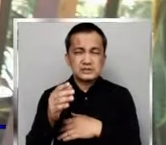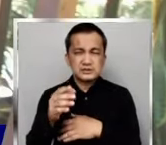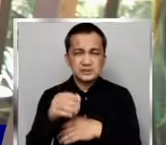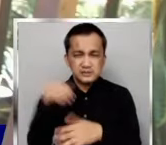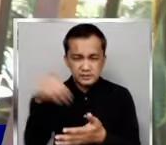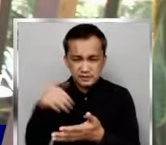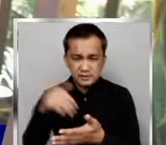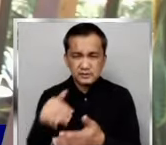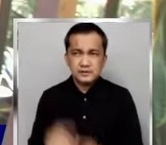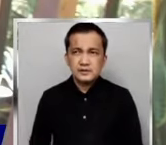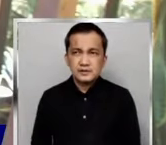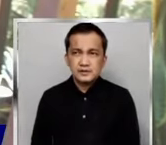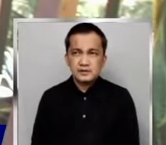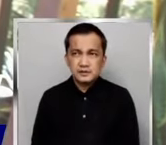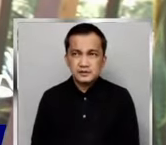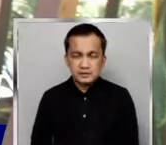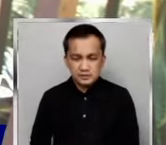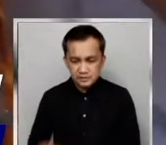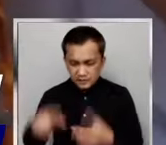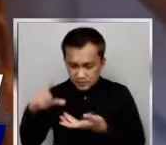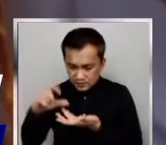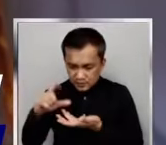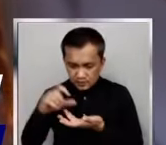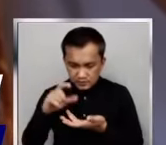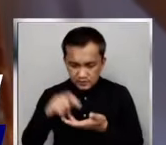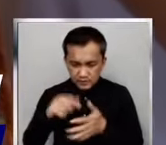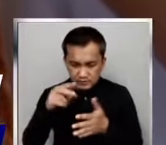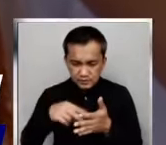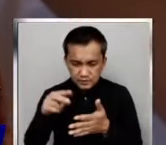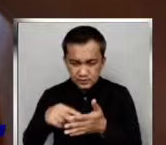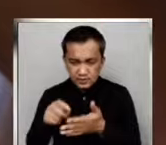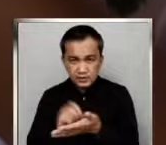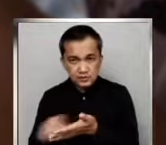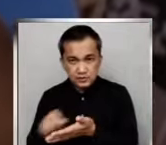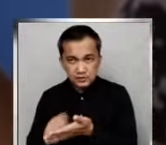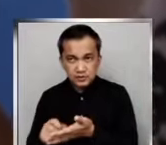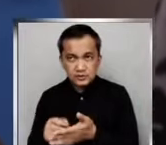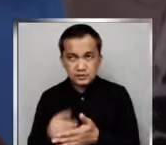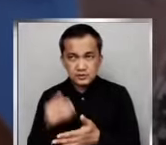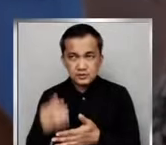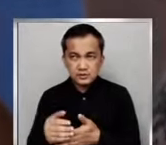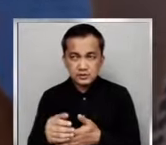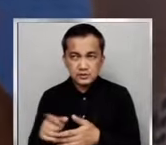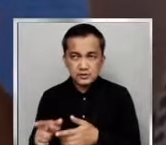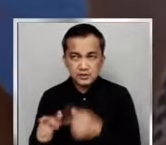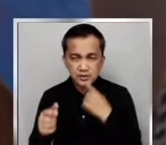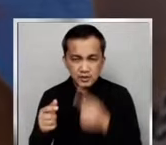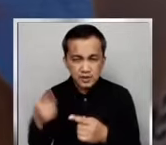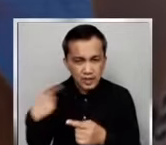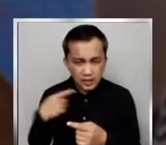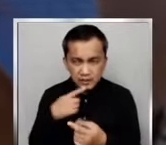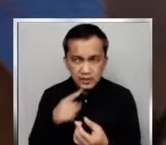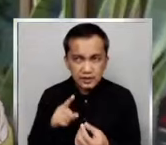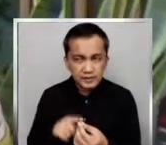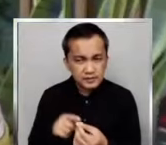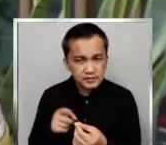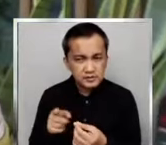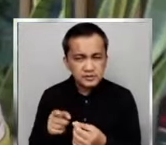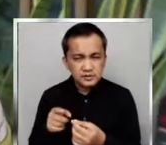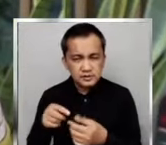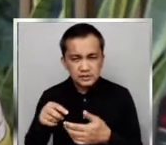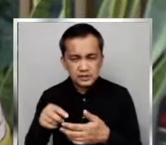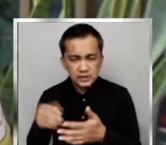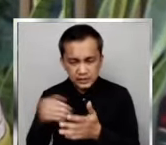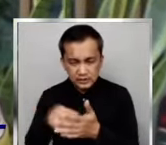mga ibasa ko or kaya Isusulat ko po tapos izo-zoom ko na lang po para Sulatin or Basahin humahap yung mata